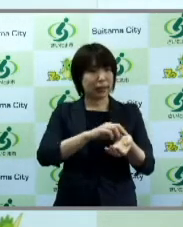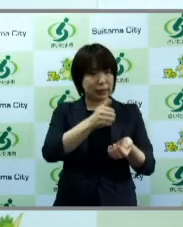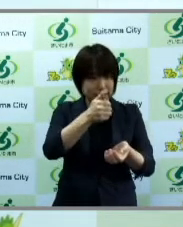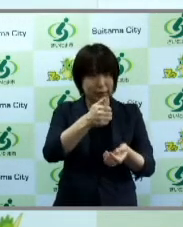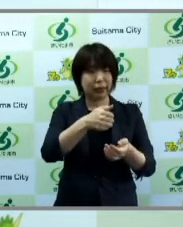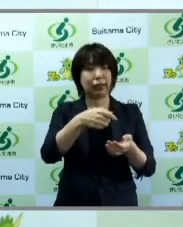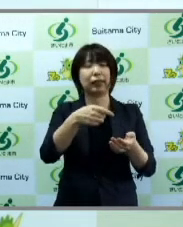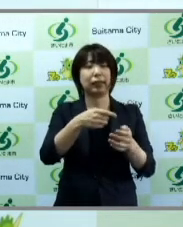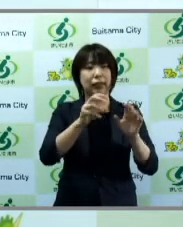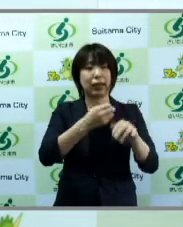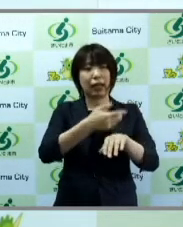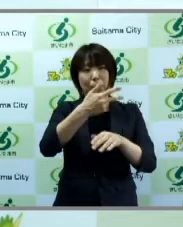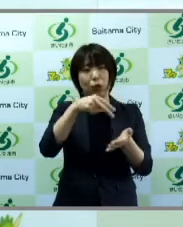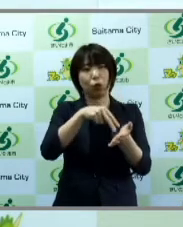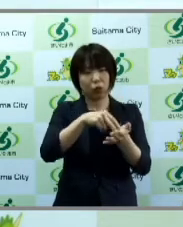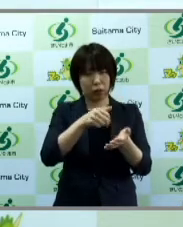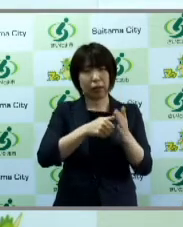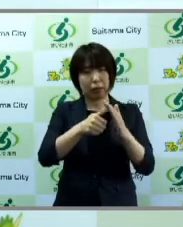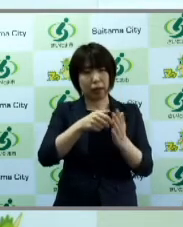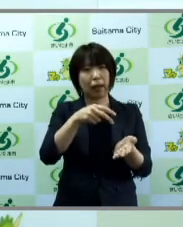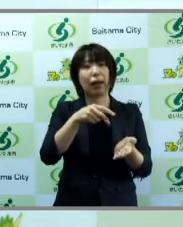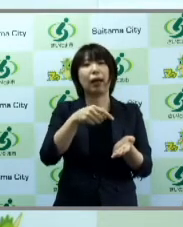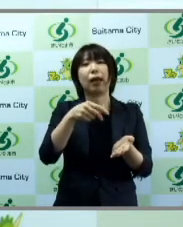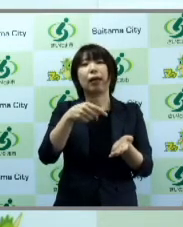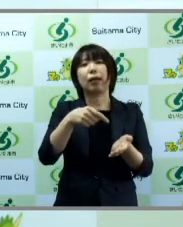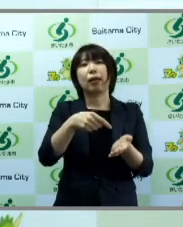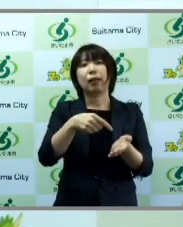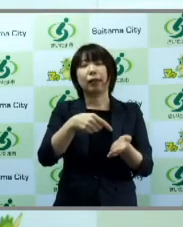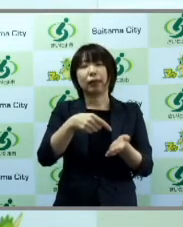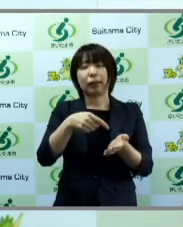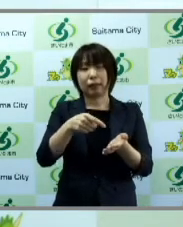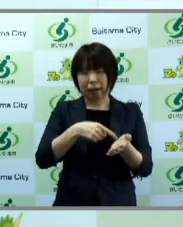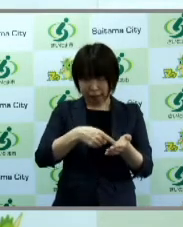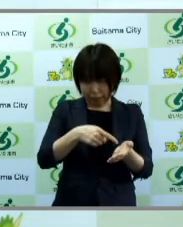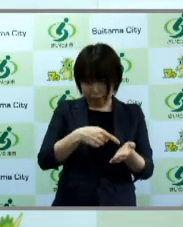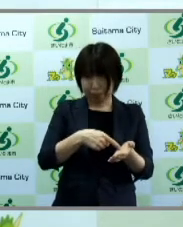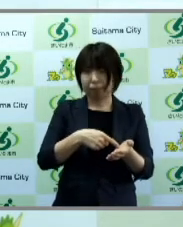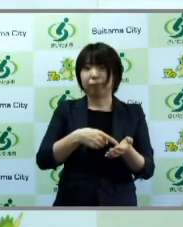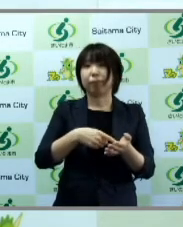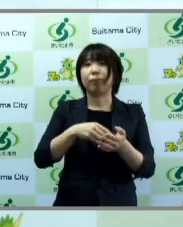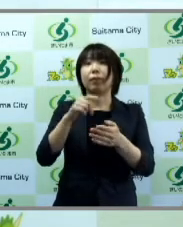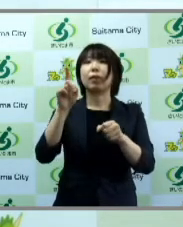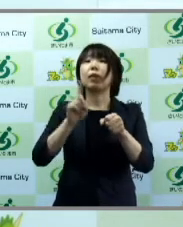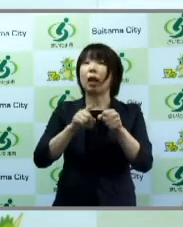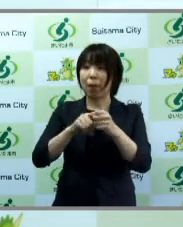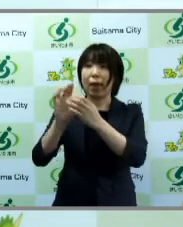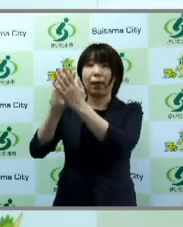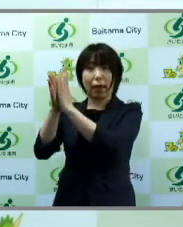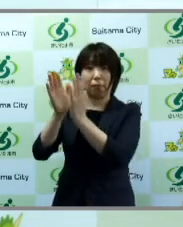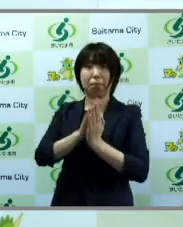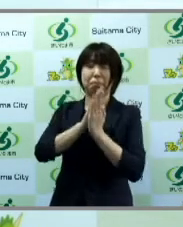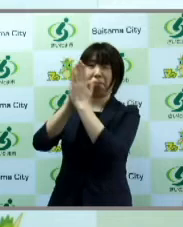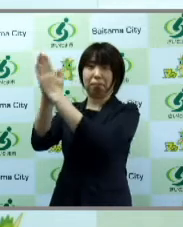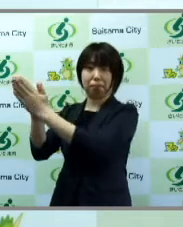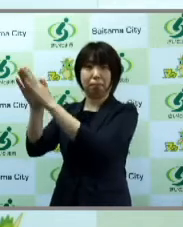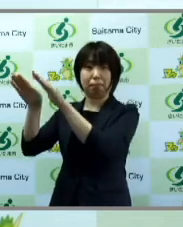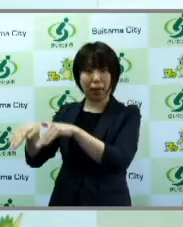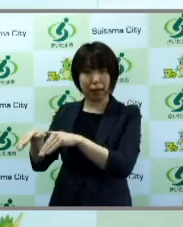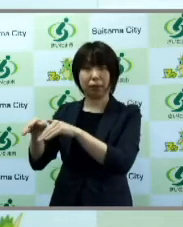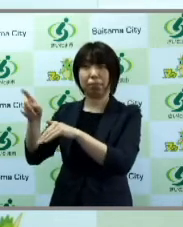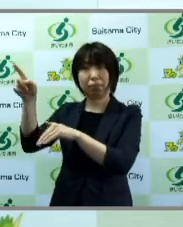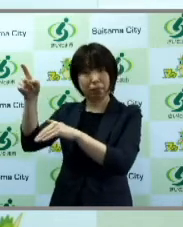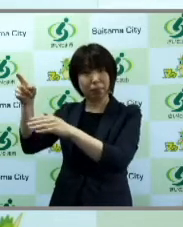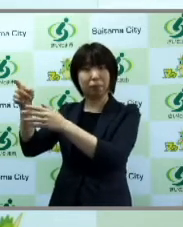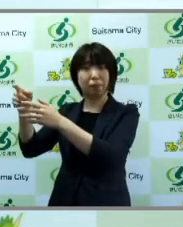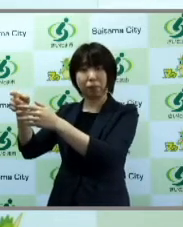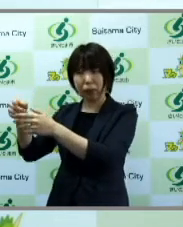に、出していただけないかということでお願いをしてきて、それを県としては心よく引き受けていただいて、出してい